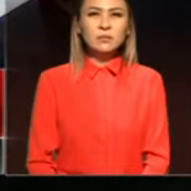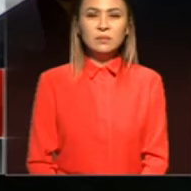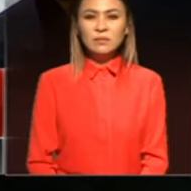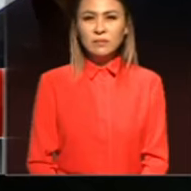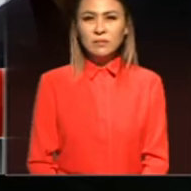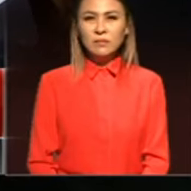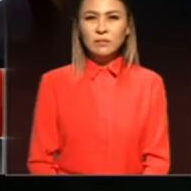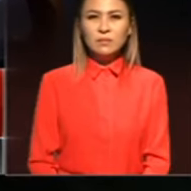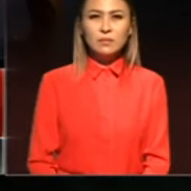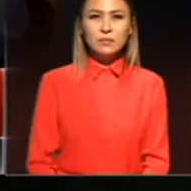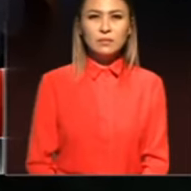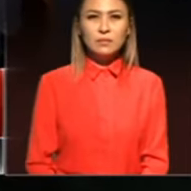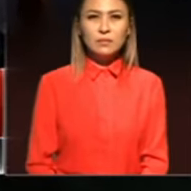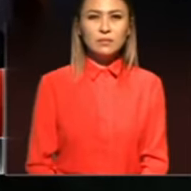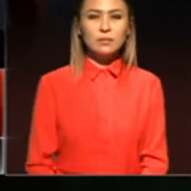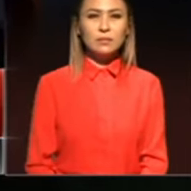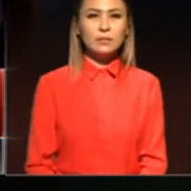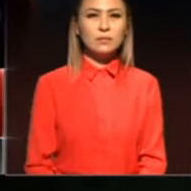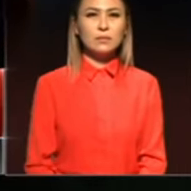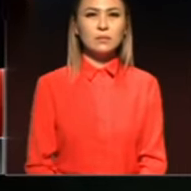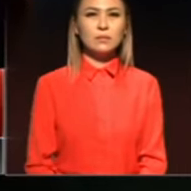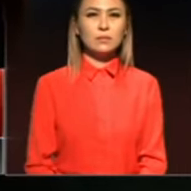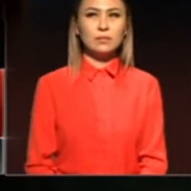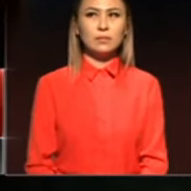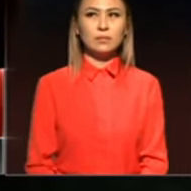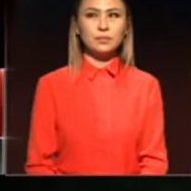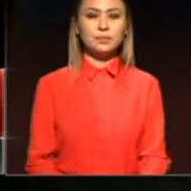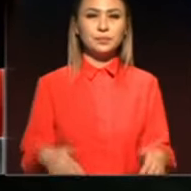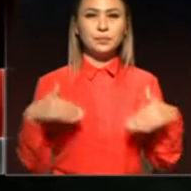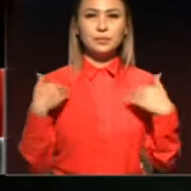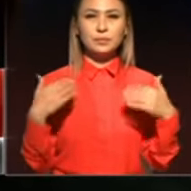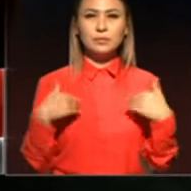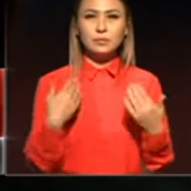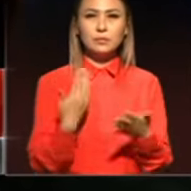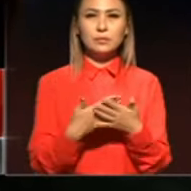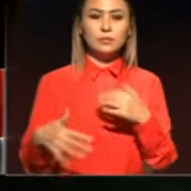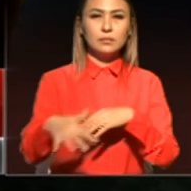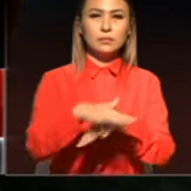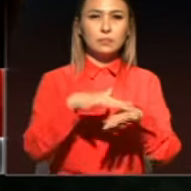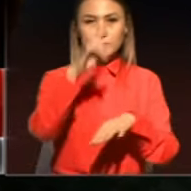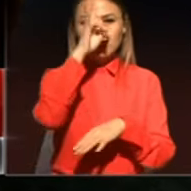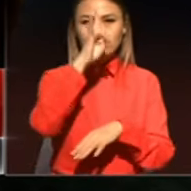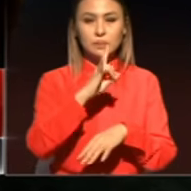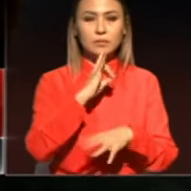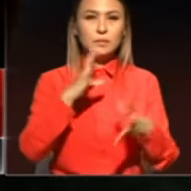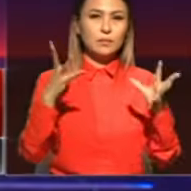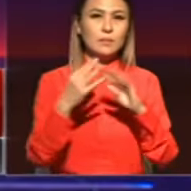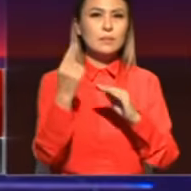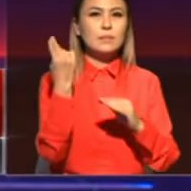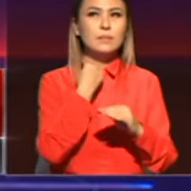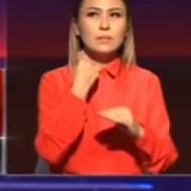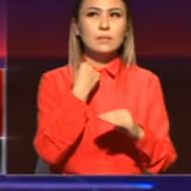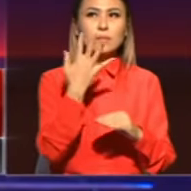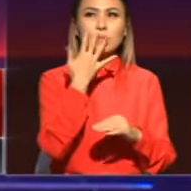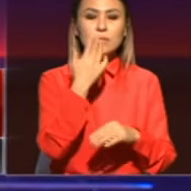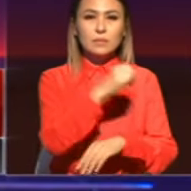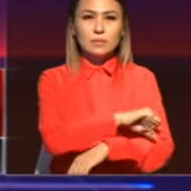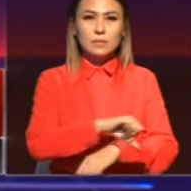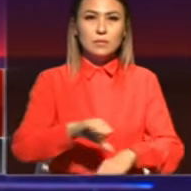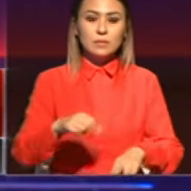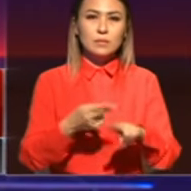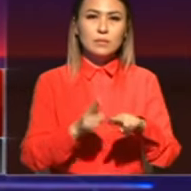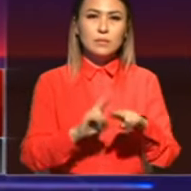бе? Да, сәлеметсіздер ме? Қалдарыңыз оңай кеше. Бүкіл Қазақстанның жалпы қарызы бар ғой шетелге деген. Иә.